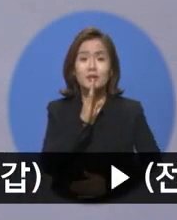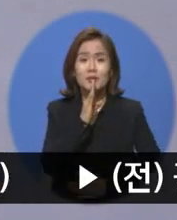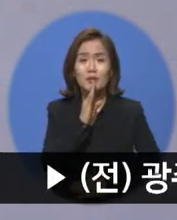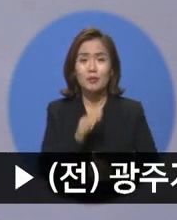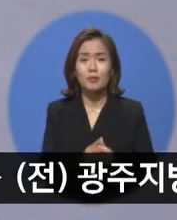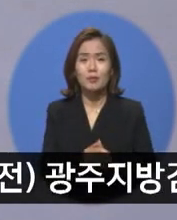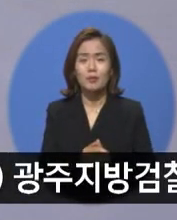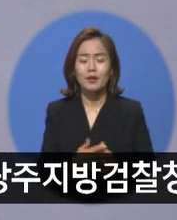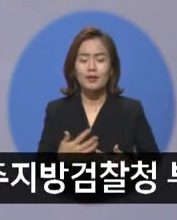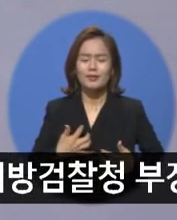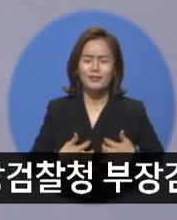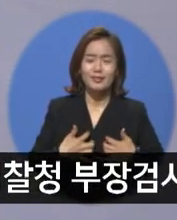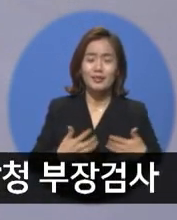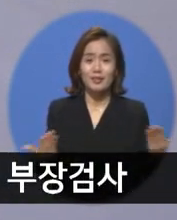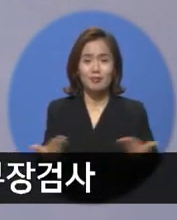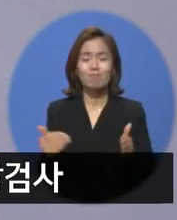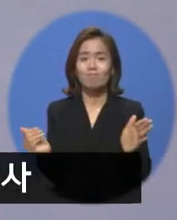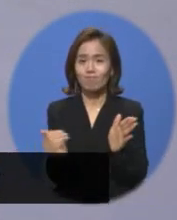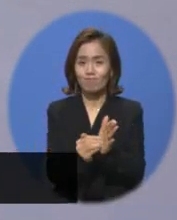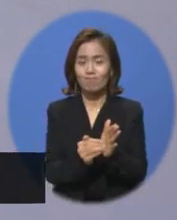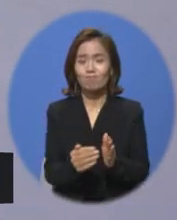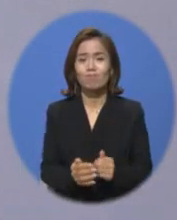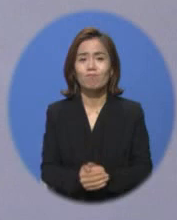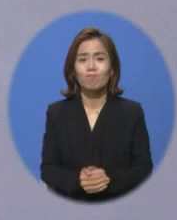지난4년동안진심으로열정적으로일해왔습니다.